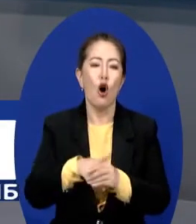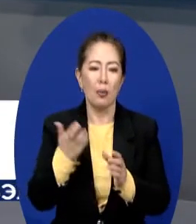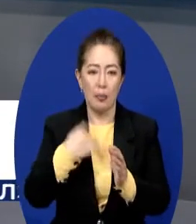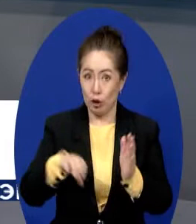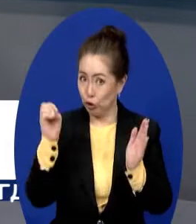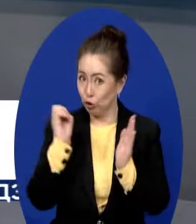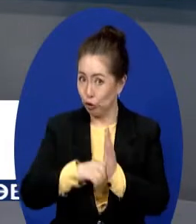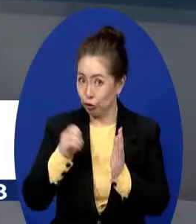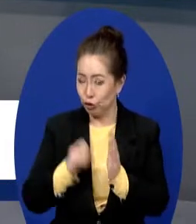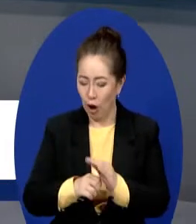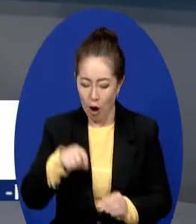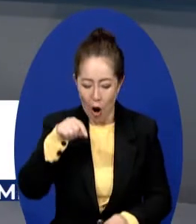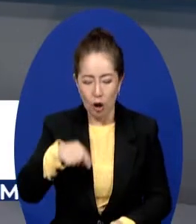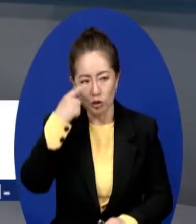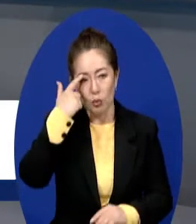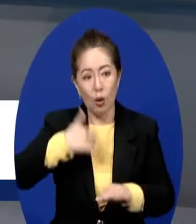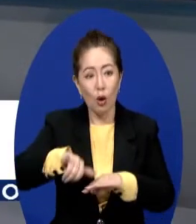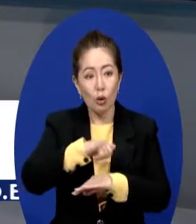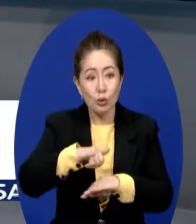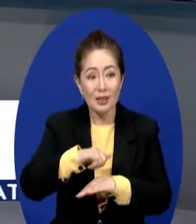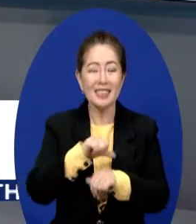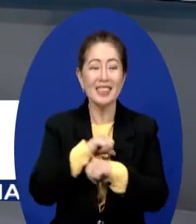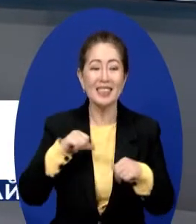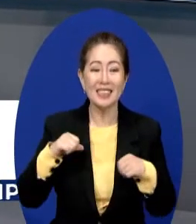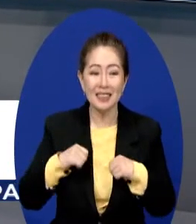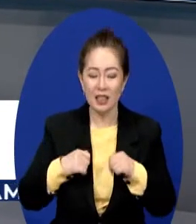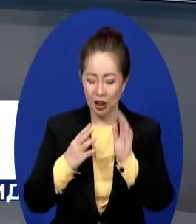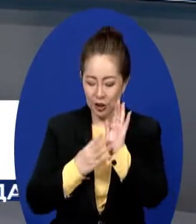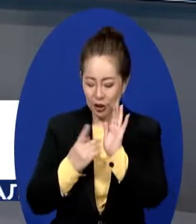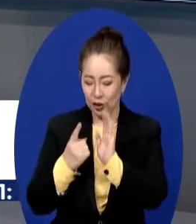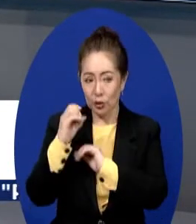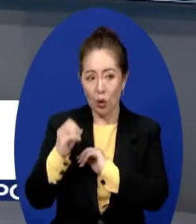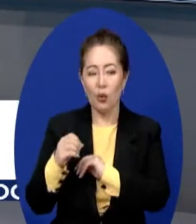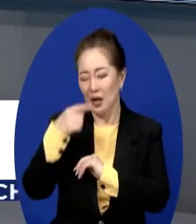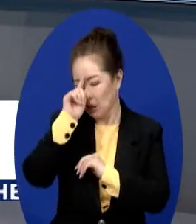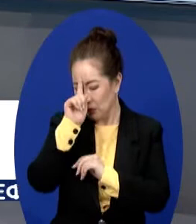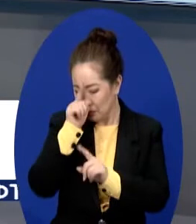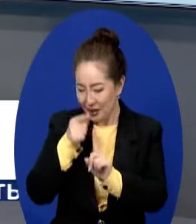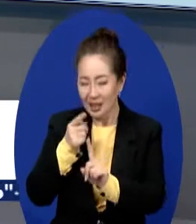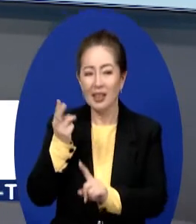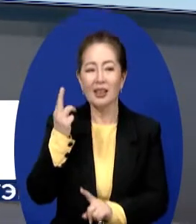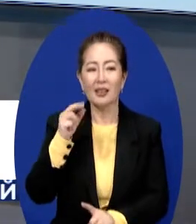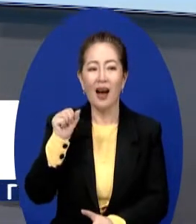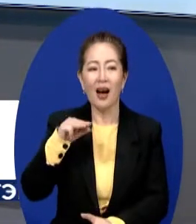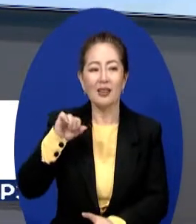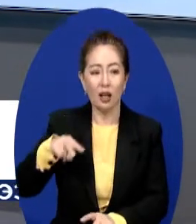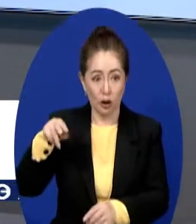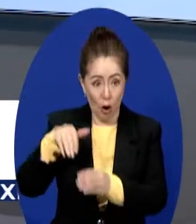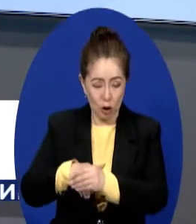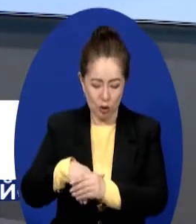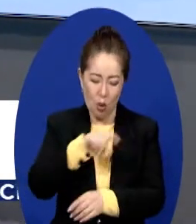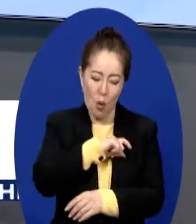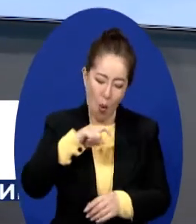манай улсын иргэдийн 91% нь эрүүл мэндийн даатгалдаа хамрагдсан. За гэхдээ хуваарийн хөтөлбөр иргэлэгч, за оюутан